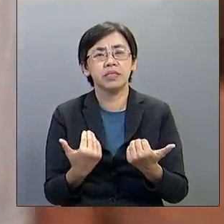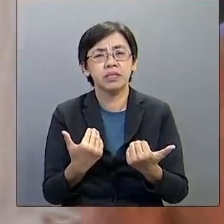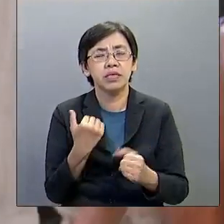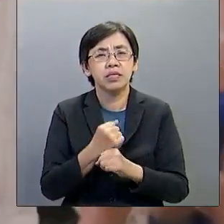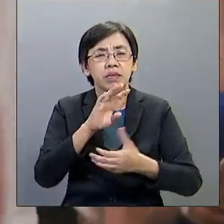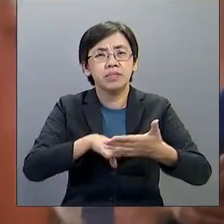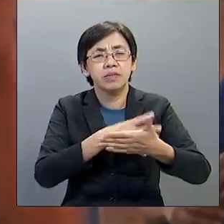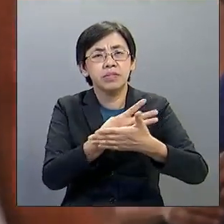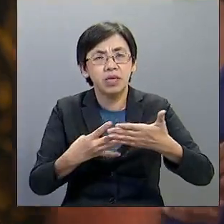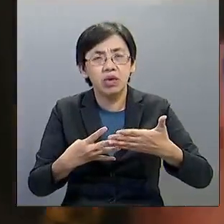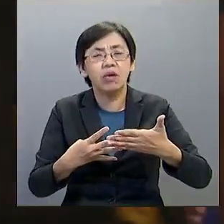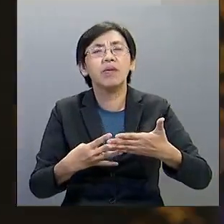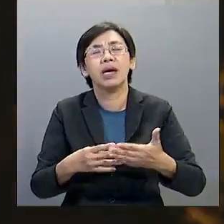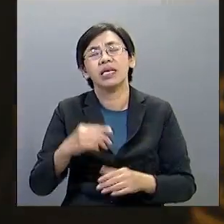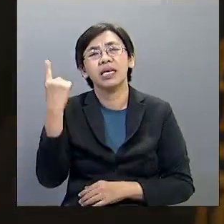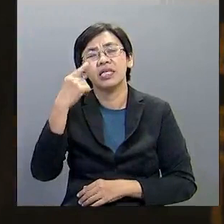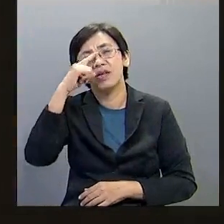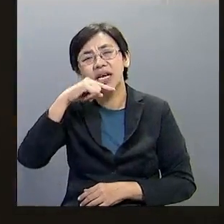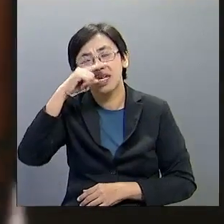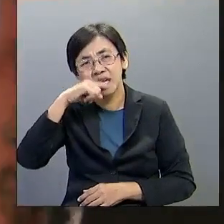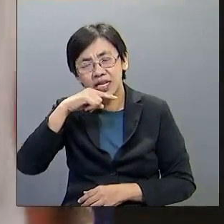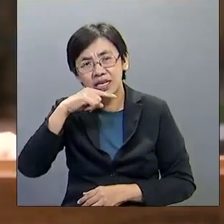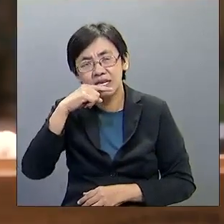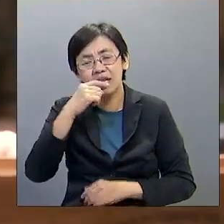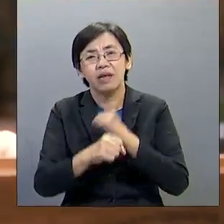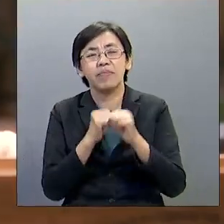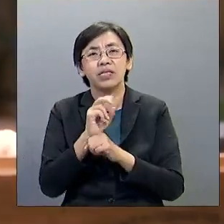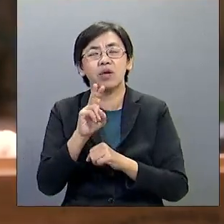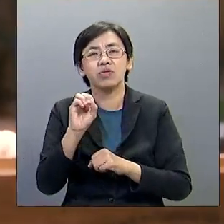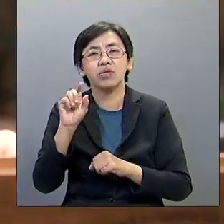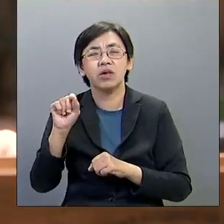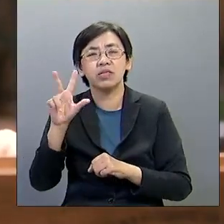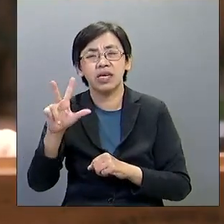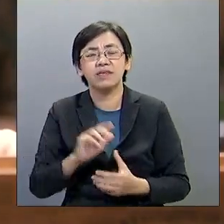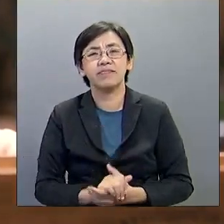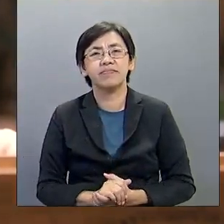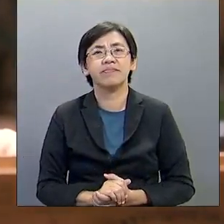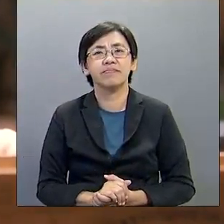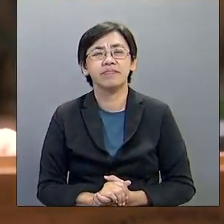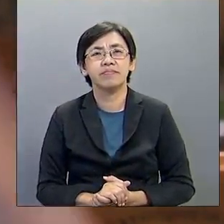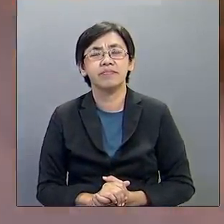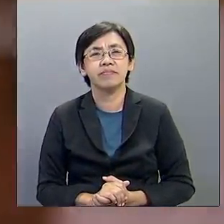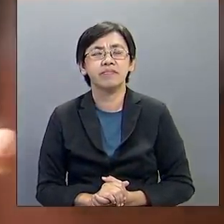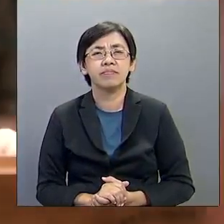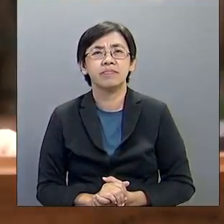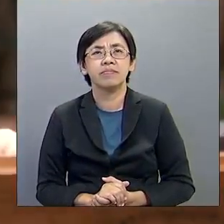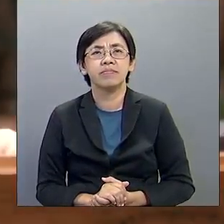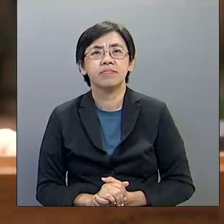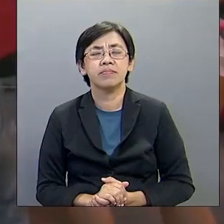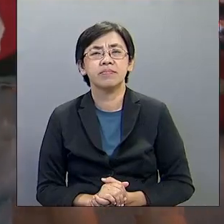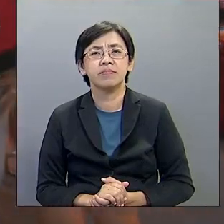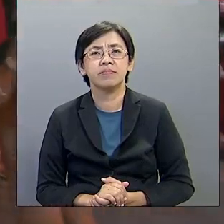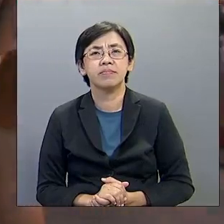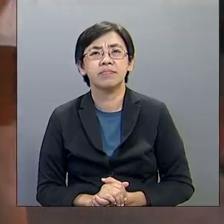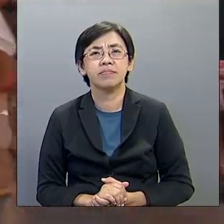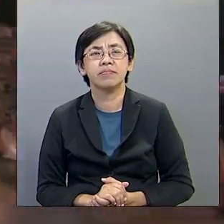บาย Visit Thailand Year 2023 Amazing New Chapters นะคะโดยจะใช้